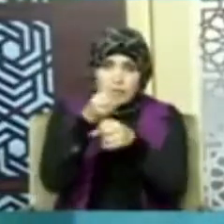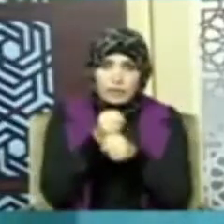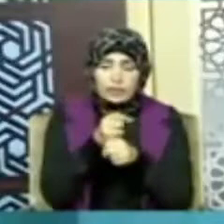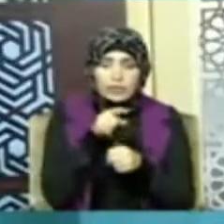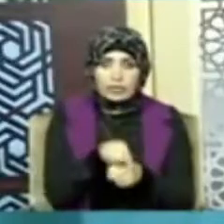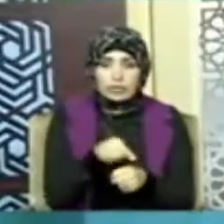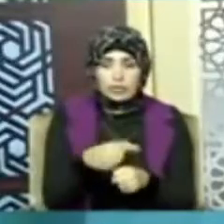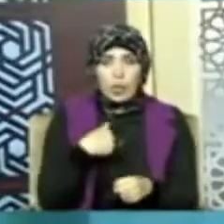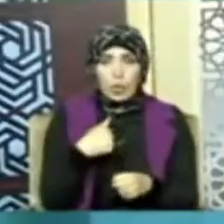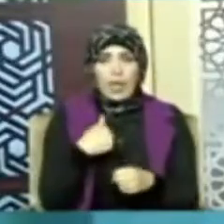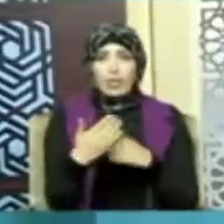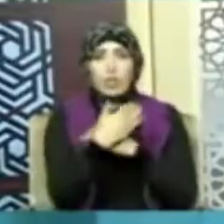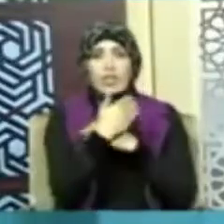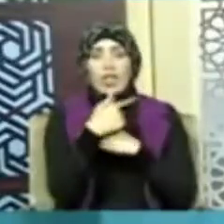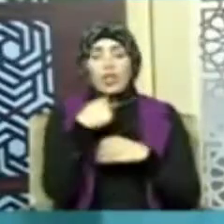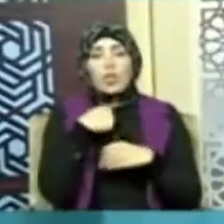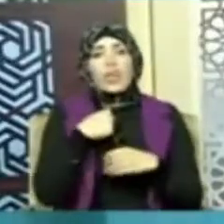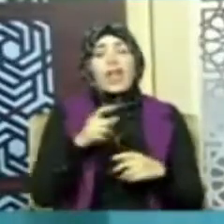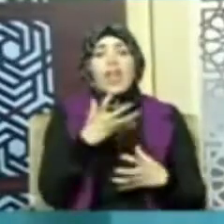وتدعونني إلى النار،